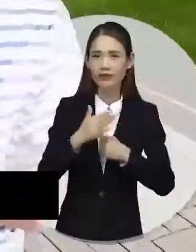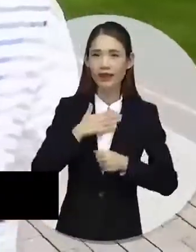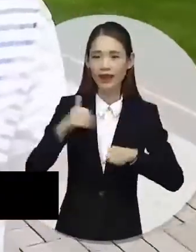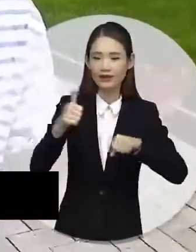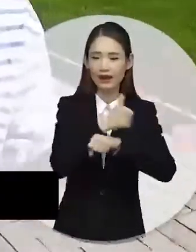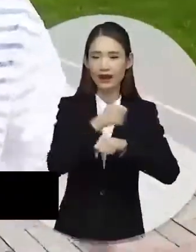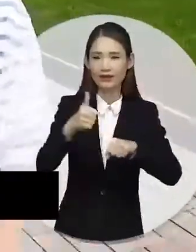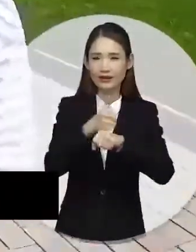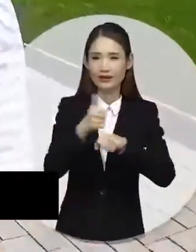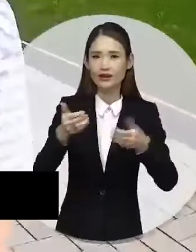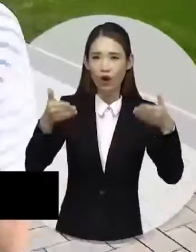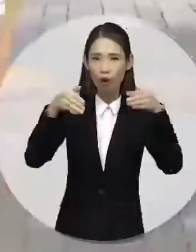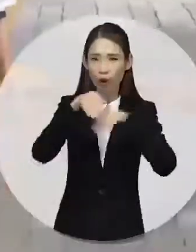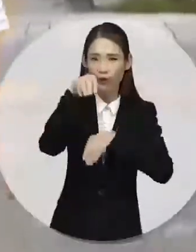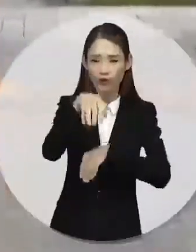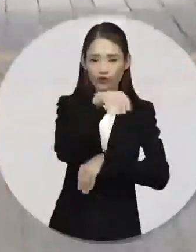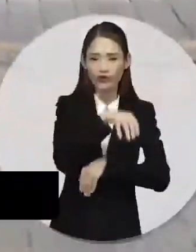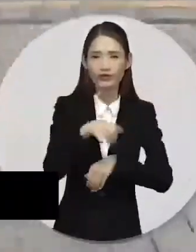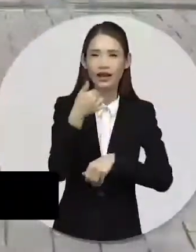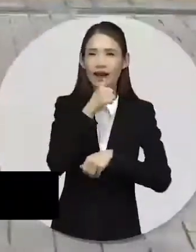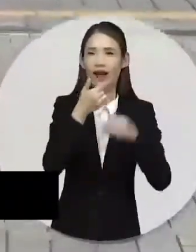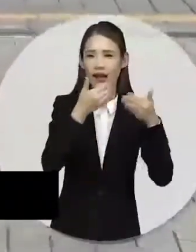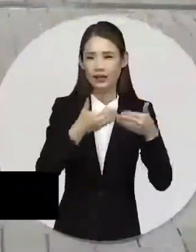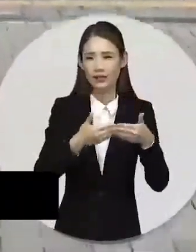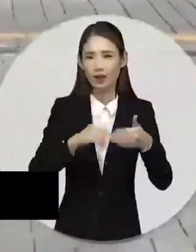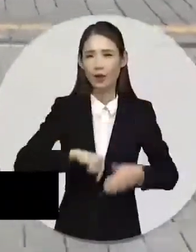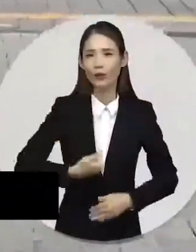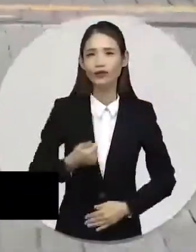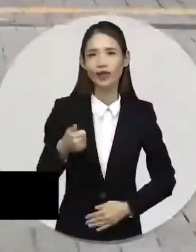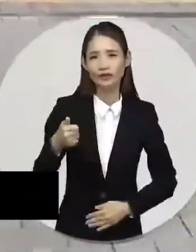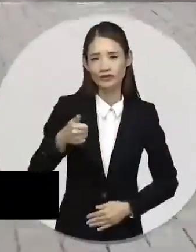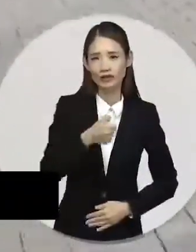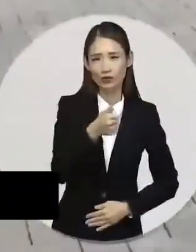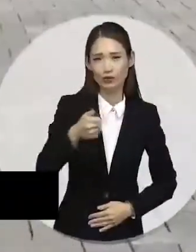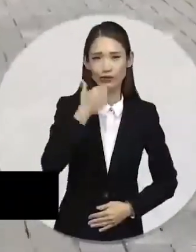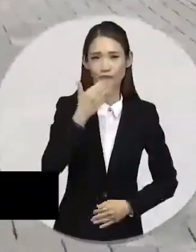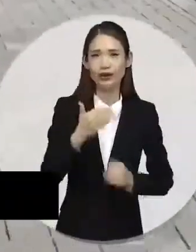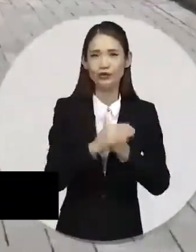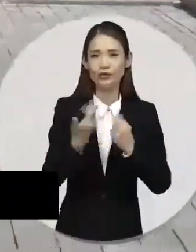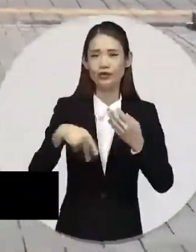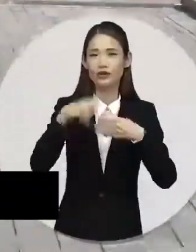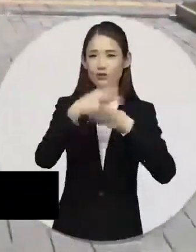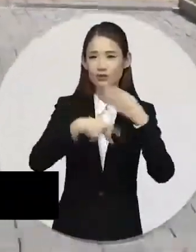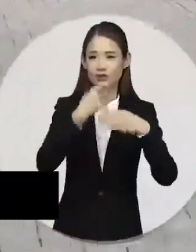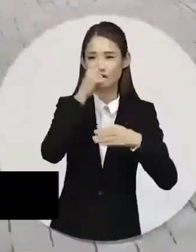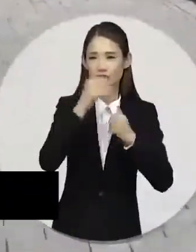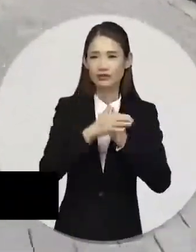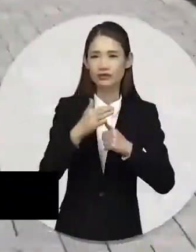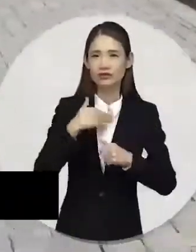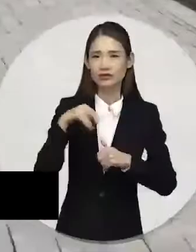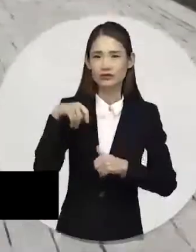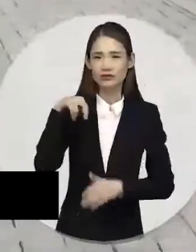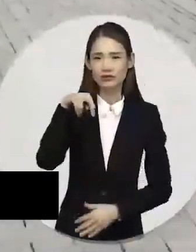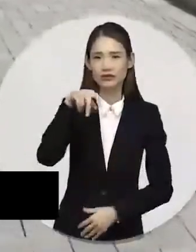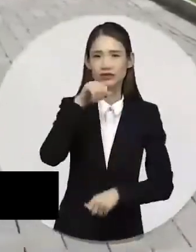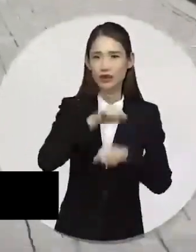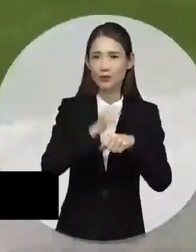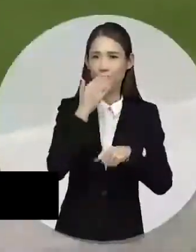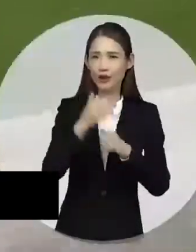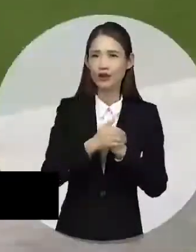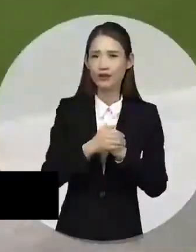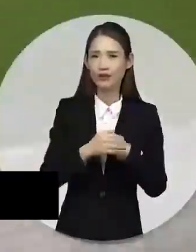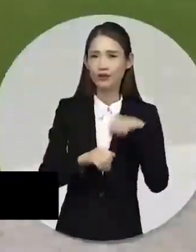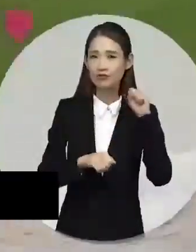될 건물들이 어디 있는지를 혼자 알려주는. 다닐 수 있도록. 그렇지. 그런 프로그램을 해주는 거죠. 근데 내가 지금 잘 가고 있는 건가? 나의